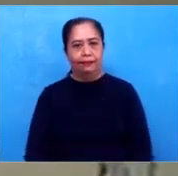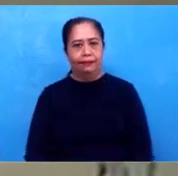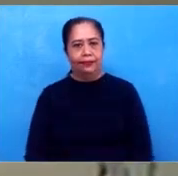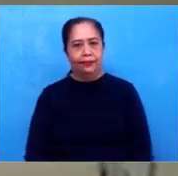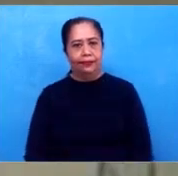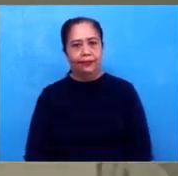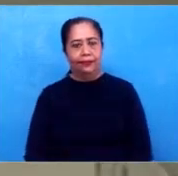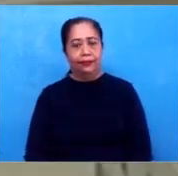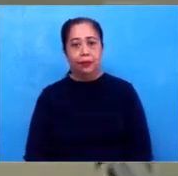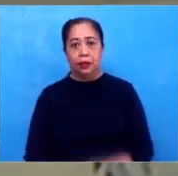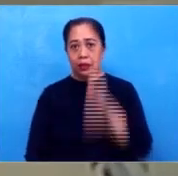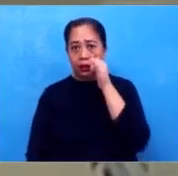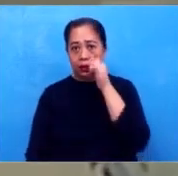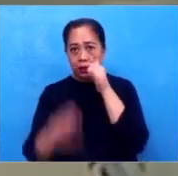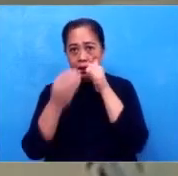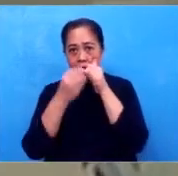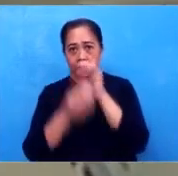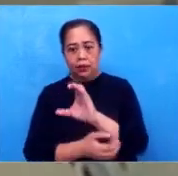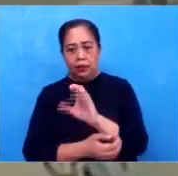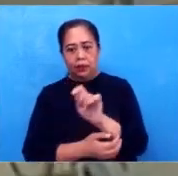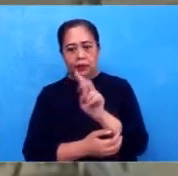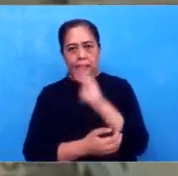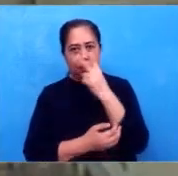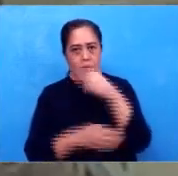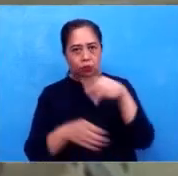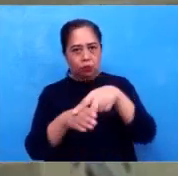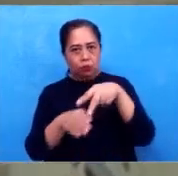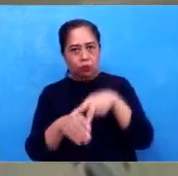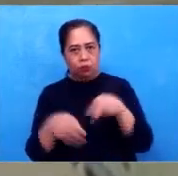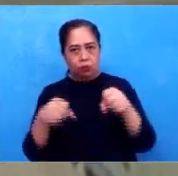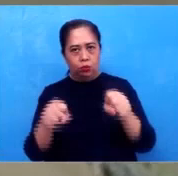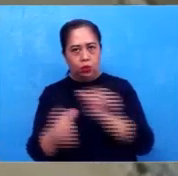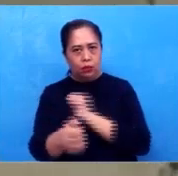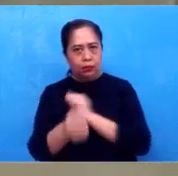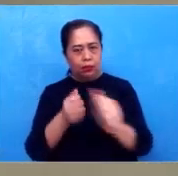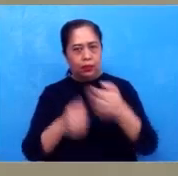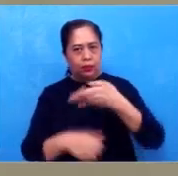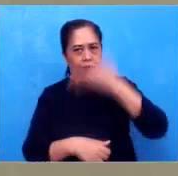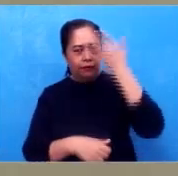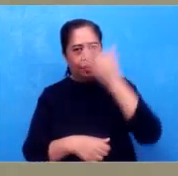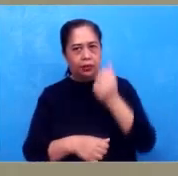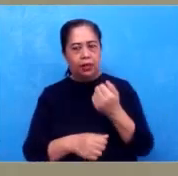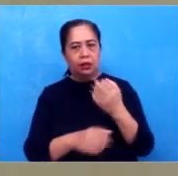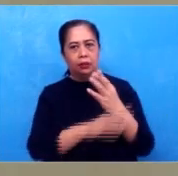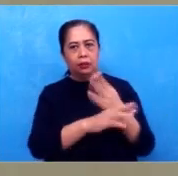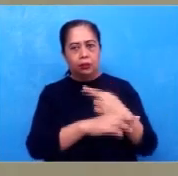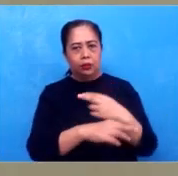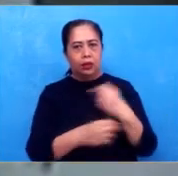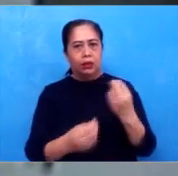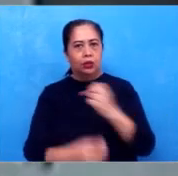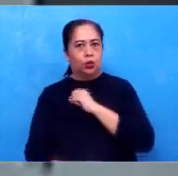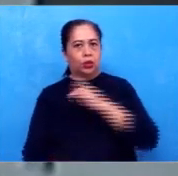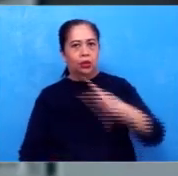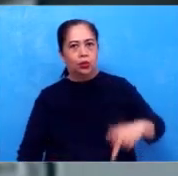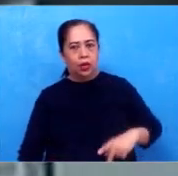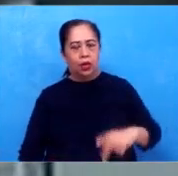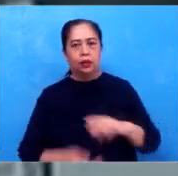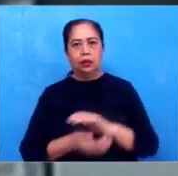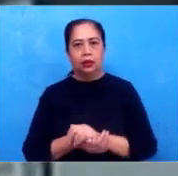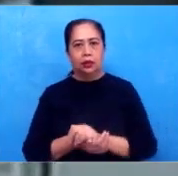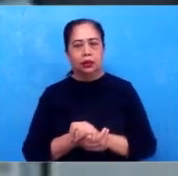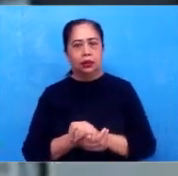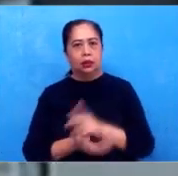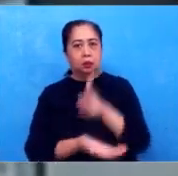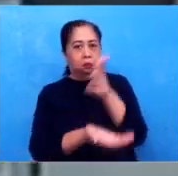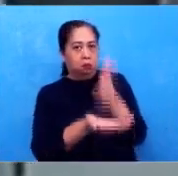Sa kuha ng CCTV, makikita ang riding in tandem na dumaan sa tapat ng isang auto shop sa Tacurong City, Sultan Kudarat. Pumarada sila